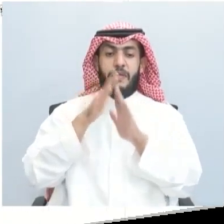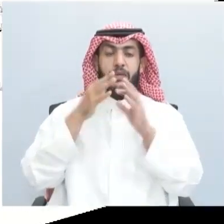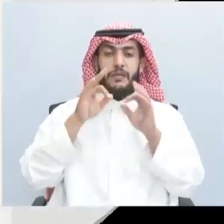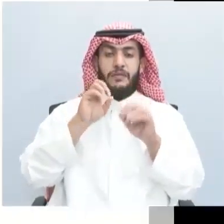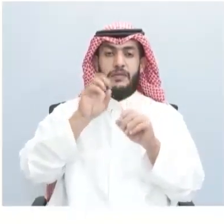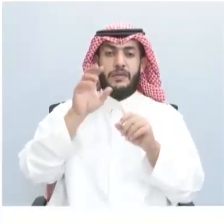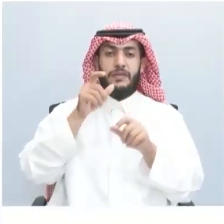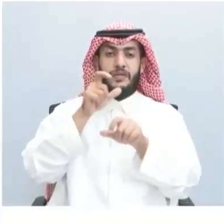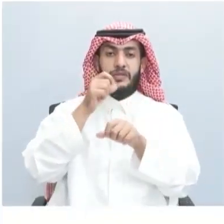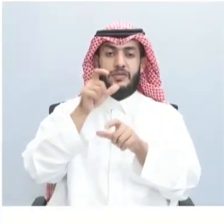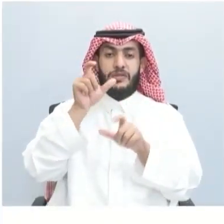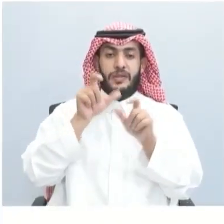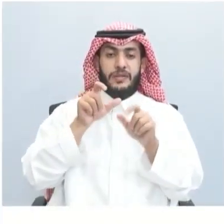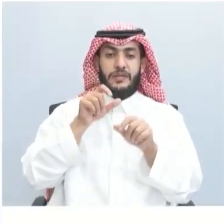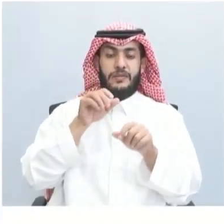الى